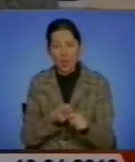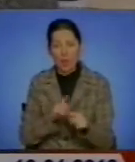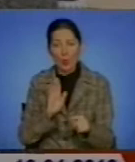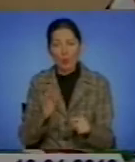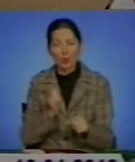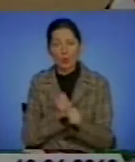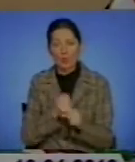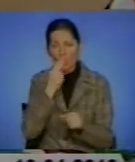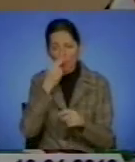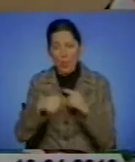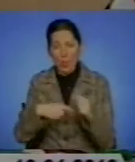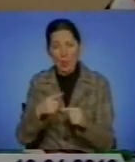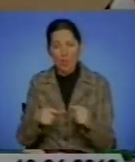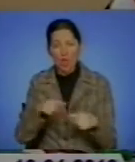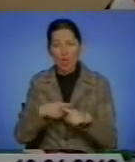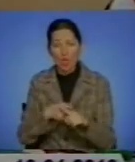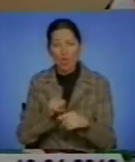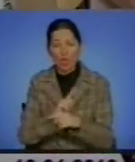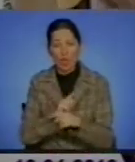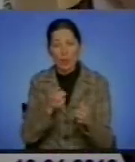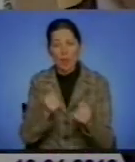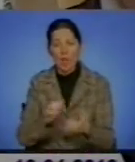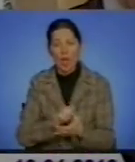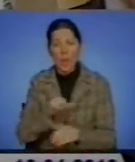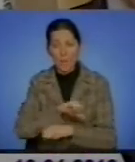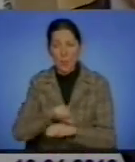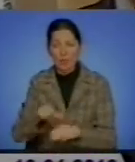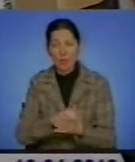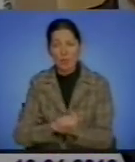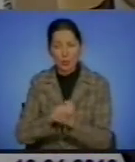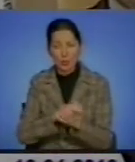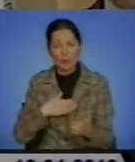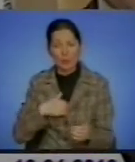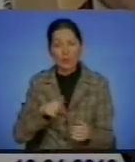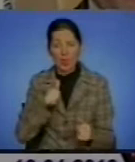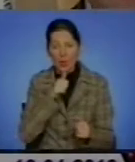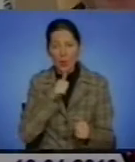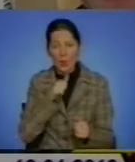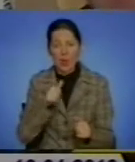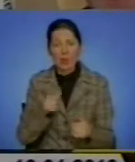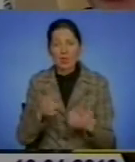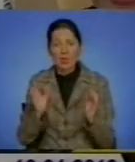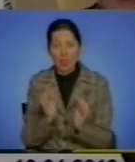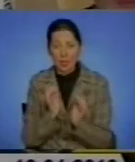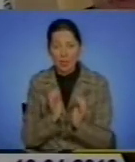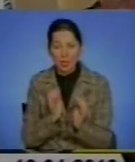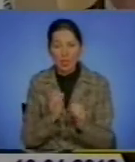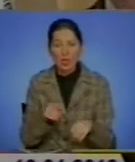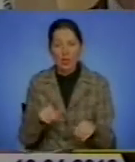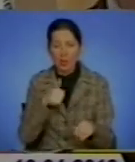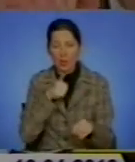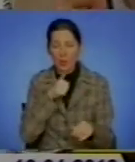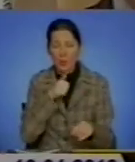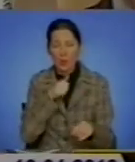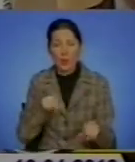адаптацією технічних норм, прийнятих Митним Союзом. Ми намагаємося зберігатися, і ми йдемо в їхньому тренді, питаємо точно так же, як вони,